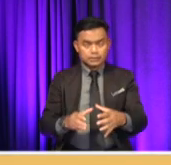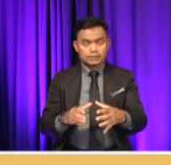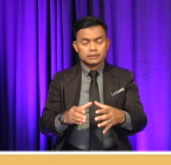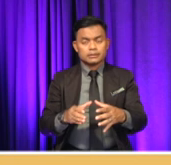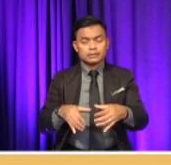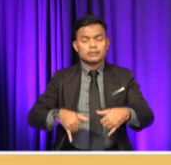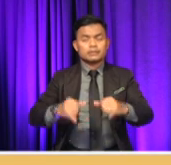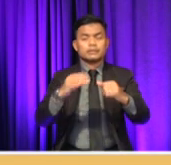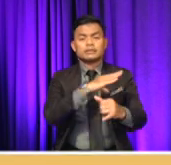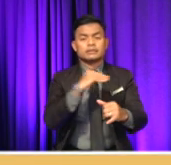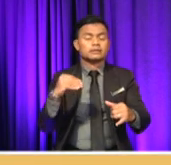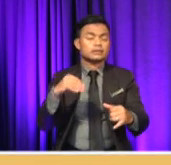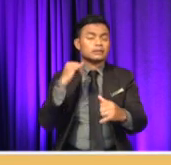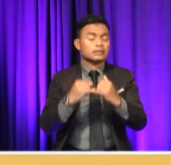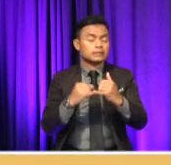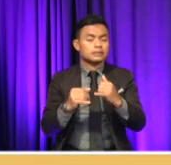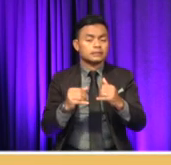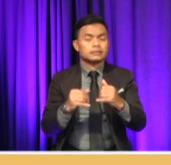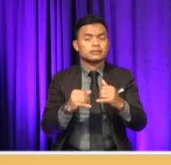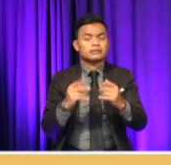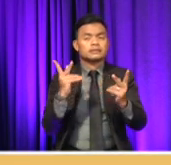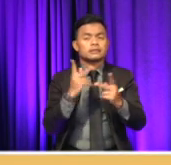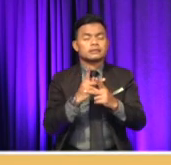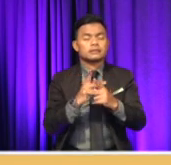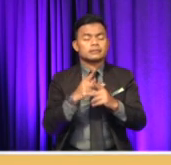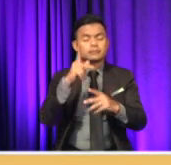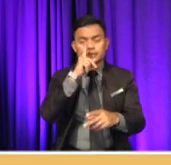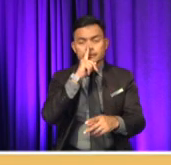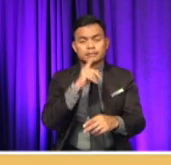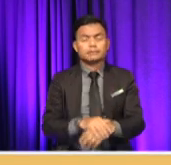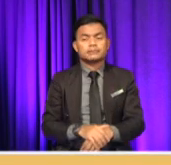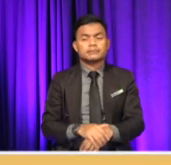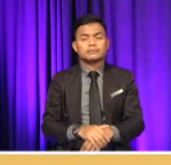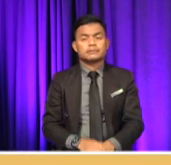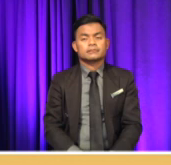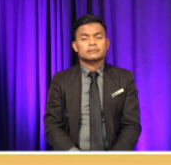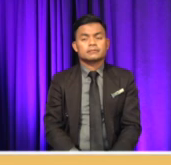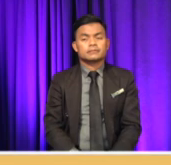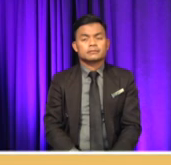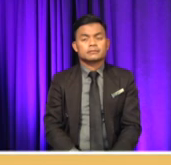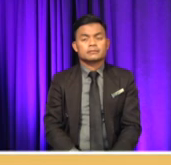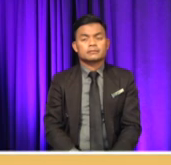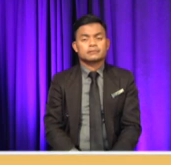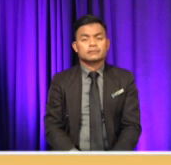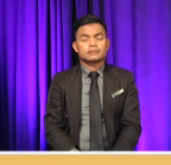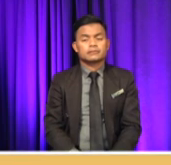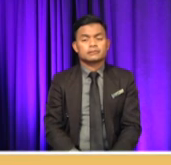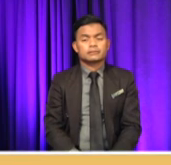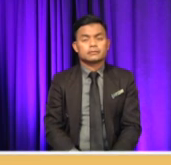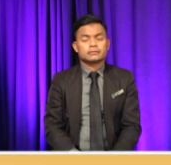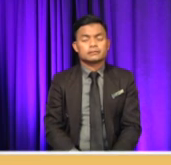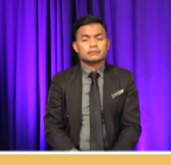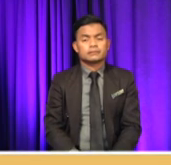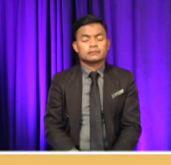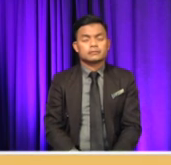akan pergi kepada penyenyap Oke ini udah punya littles kinetik Oke ini dia punya Little simbol berarti saya